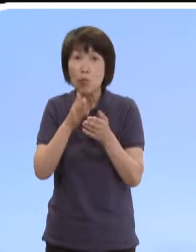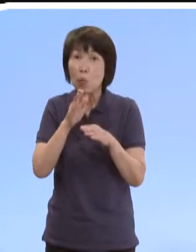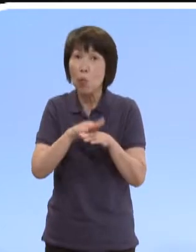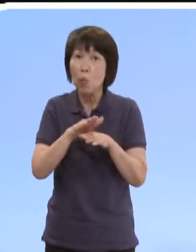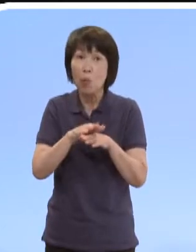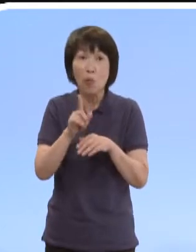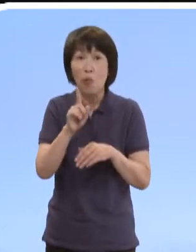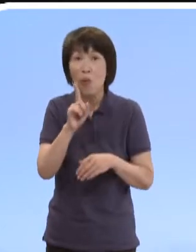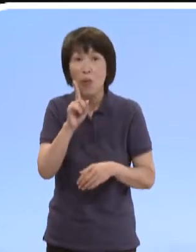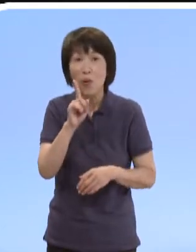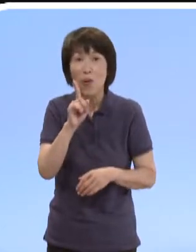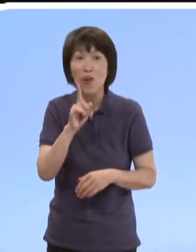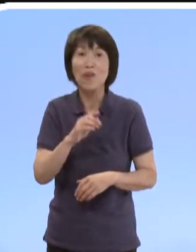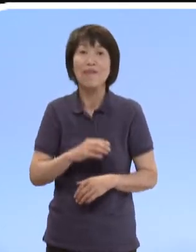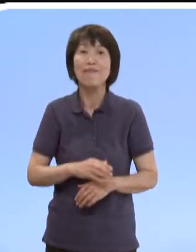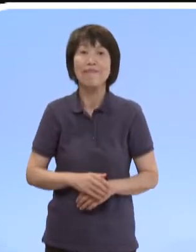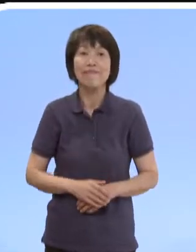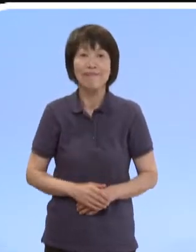説明しているんですか。